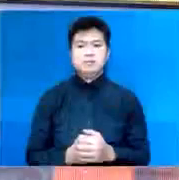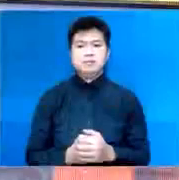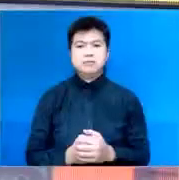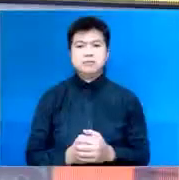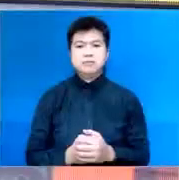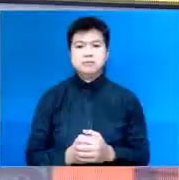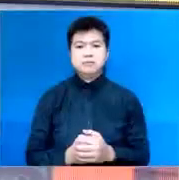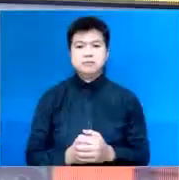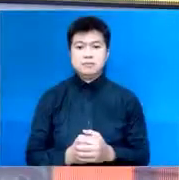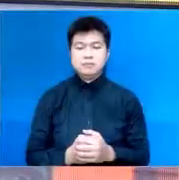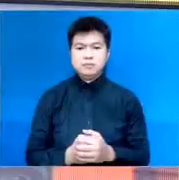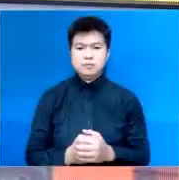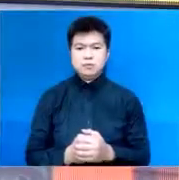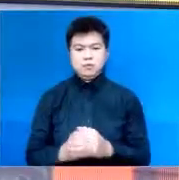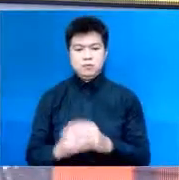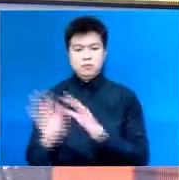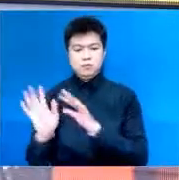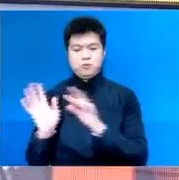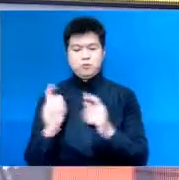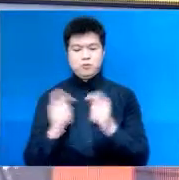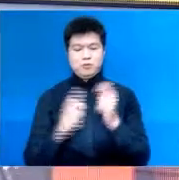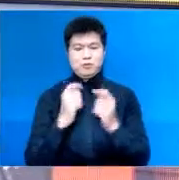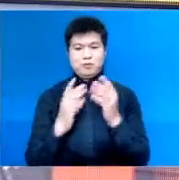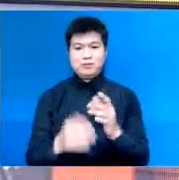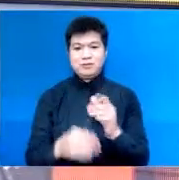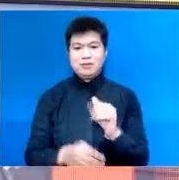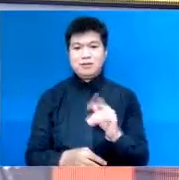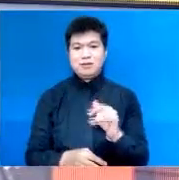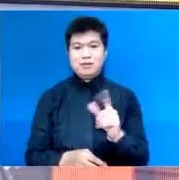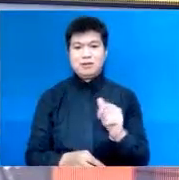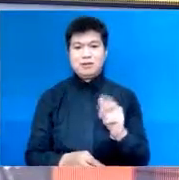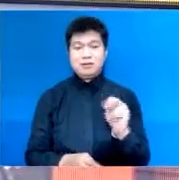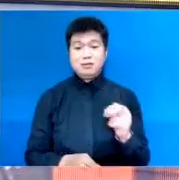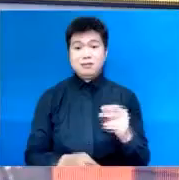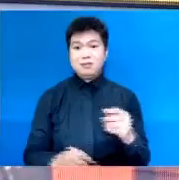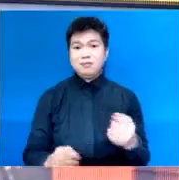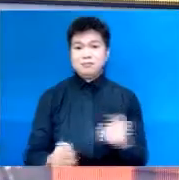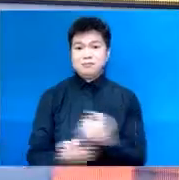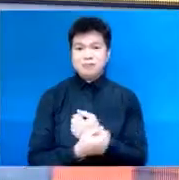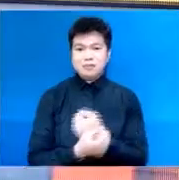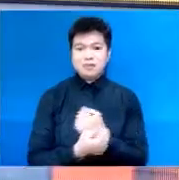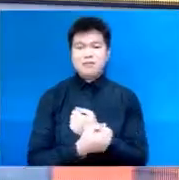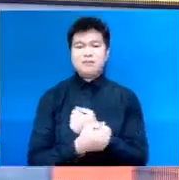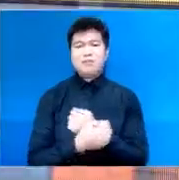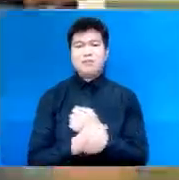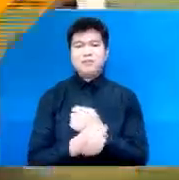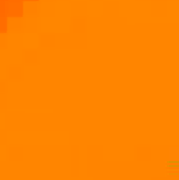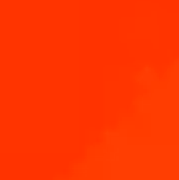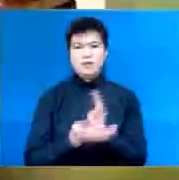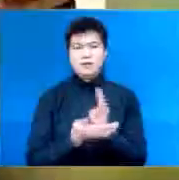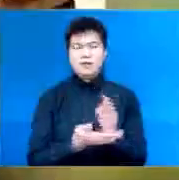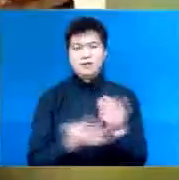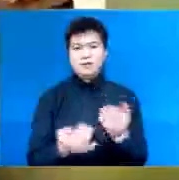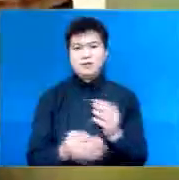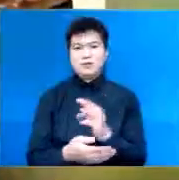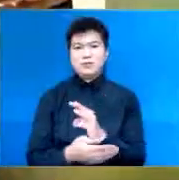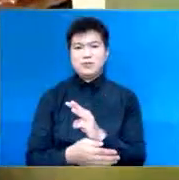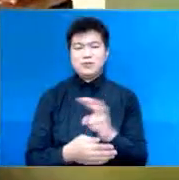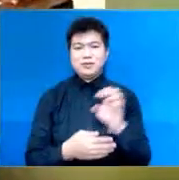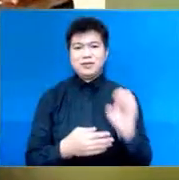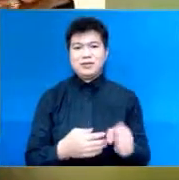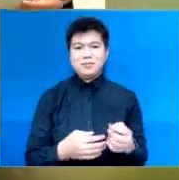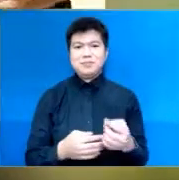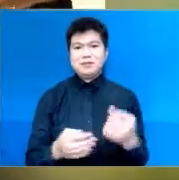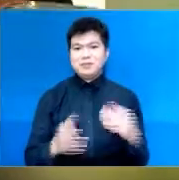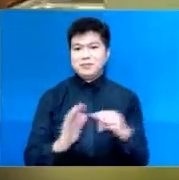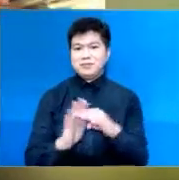Nagsana ang mga turista sa Aklan para sa inaabangang Love Boracay ngayong weekend. Para sa mga detalye, nagbabalita